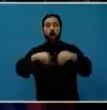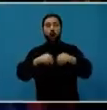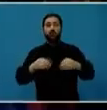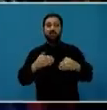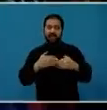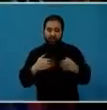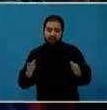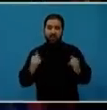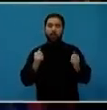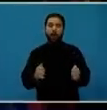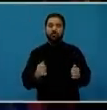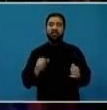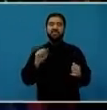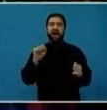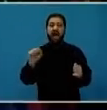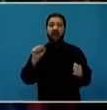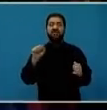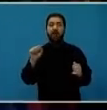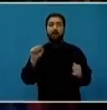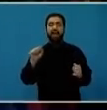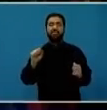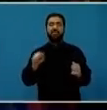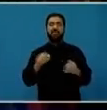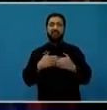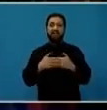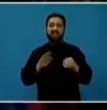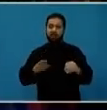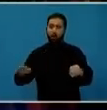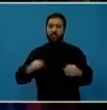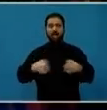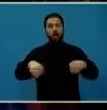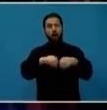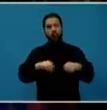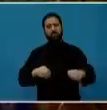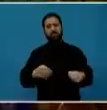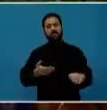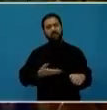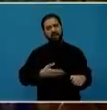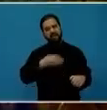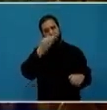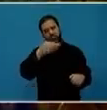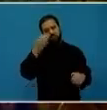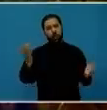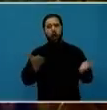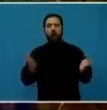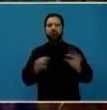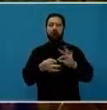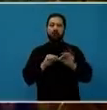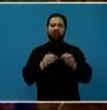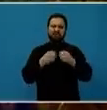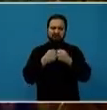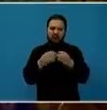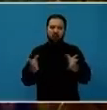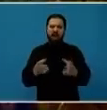bunei cuvințe printr-o rostire frumoasă față de copiii noștri. Părinte, spuneți-mi, orice cuvânt aruncat la mânie